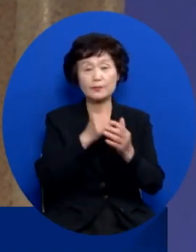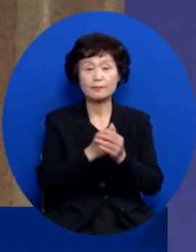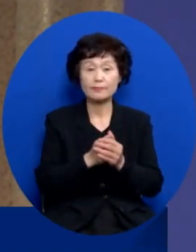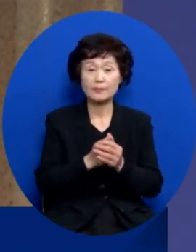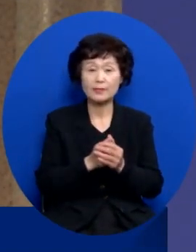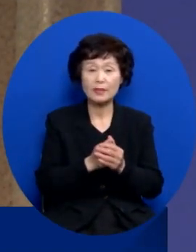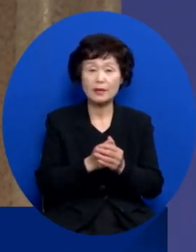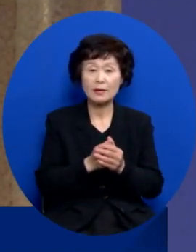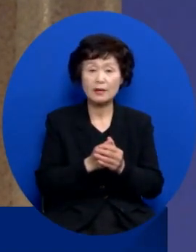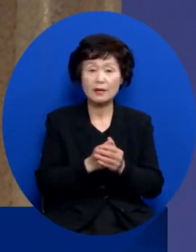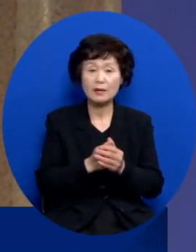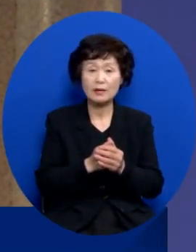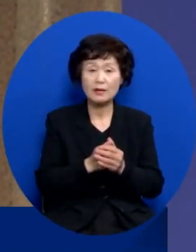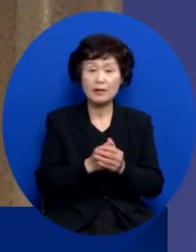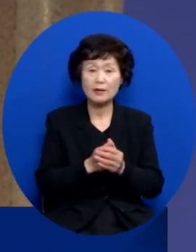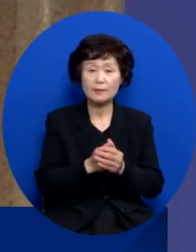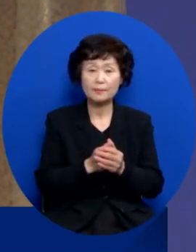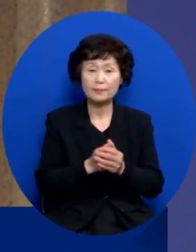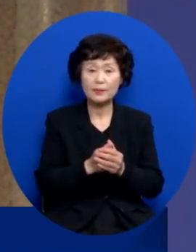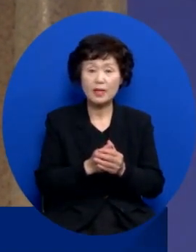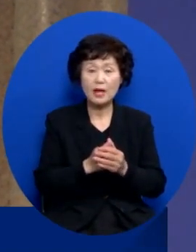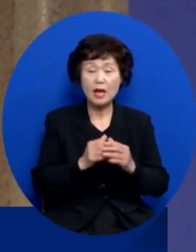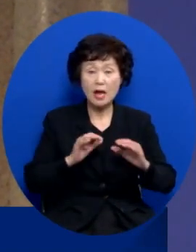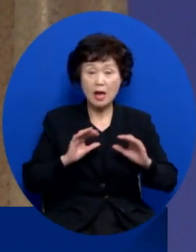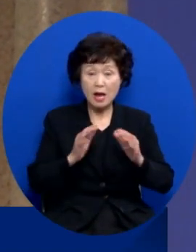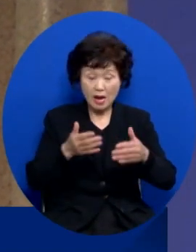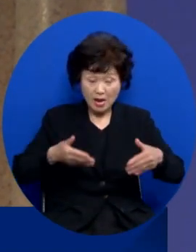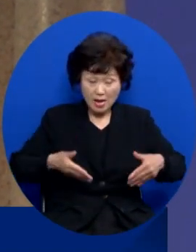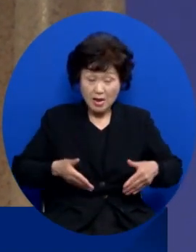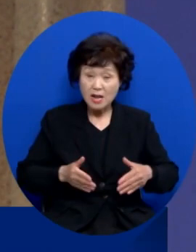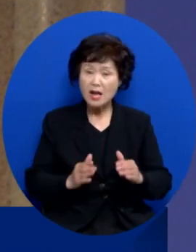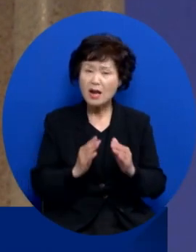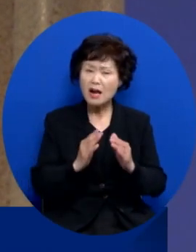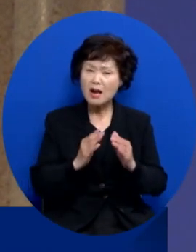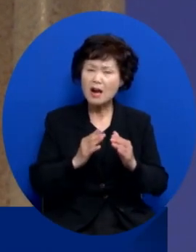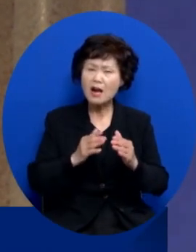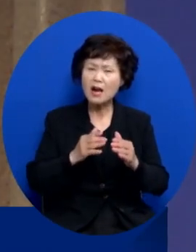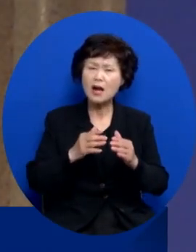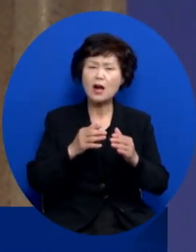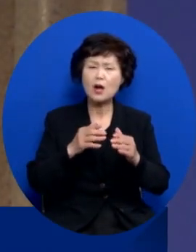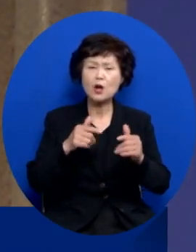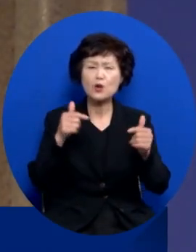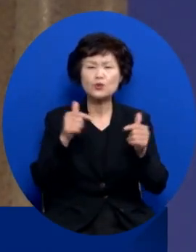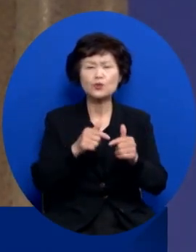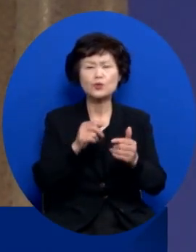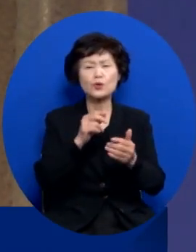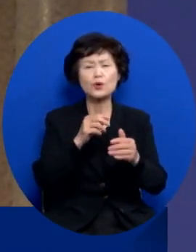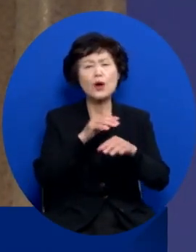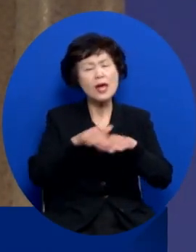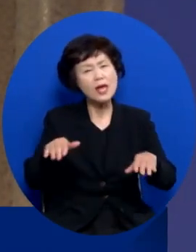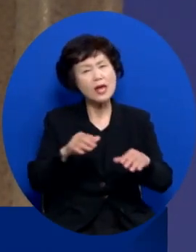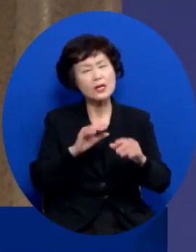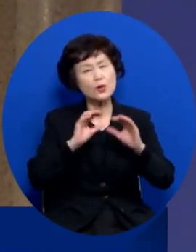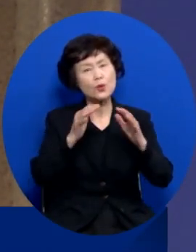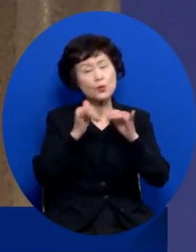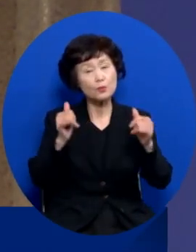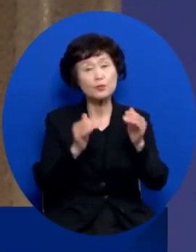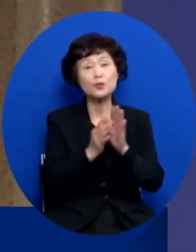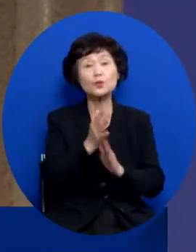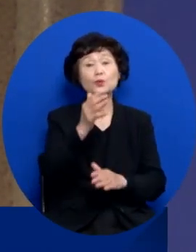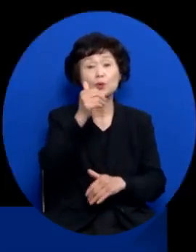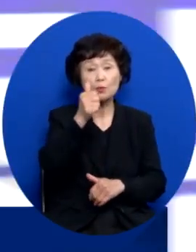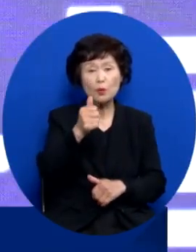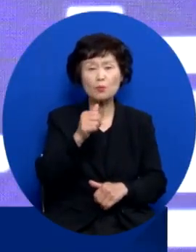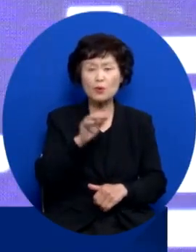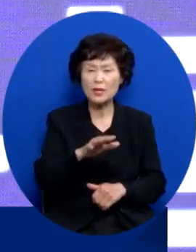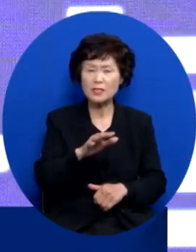저출생 우리 대책 국민운동본부가 오늘 다루지 않겠느냐라는 그런 생각으로 그 어느 때보다도 중요한 의미를 가지고